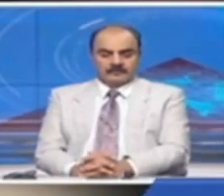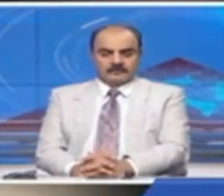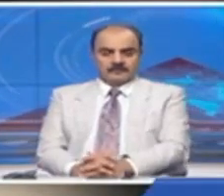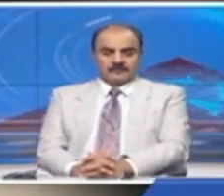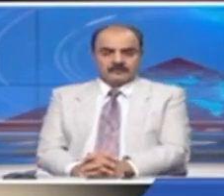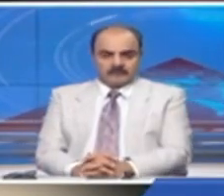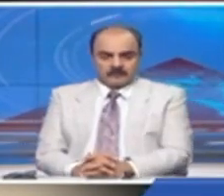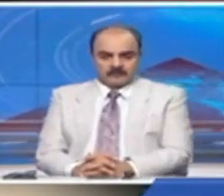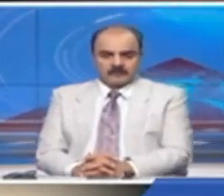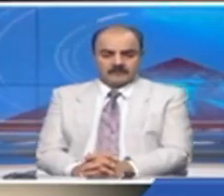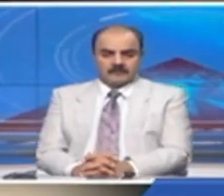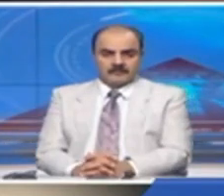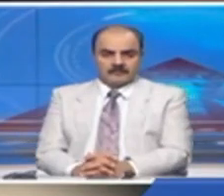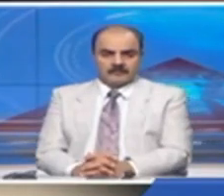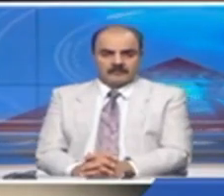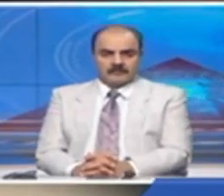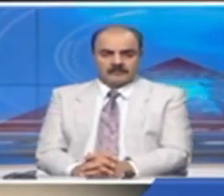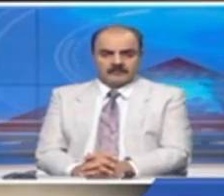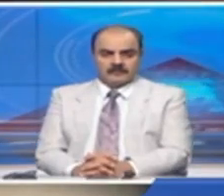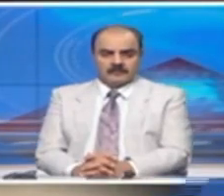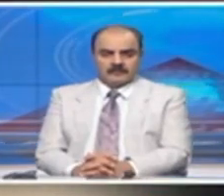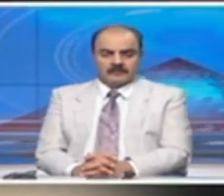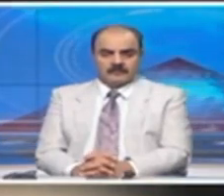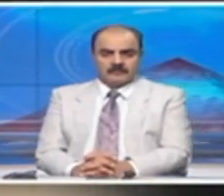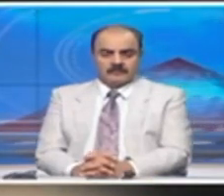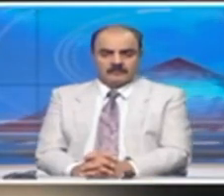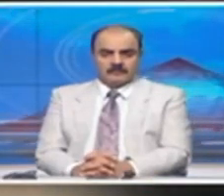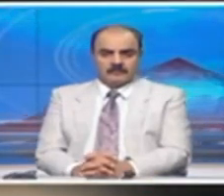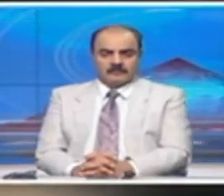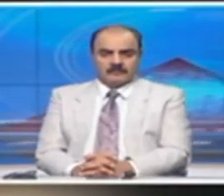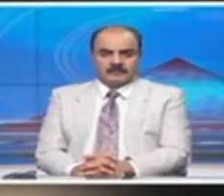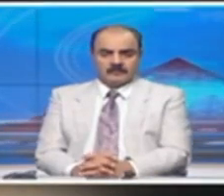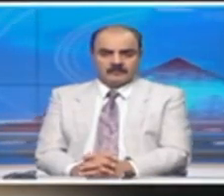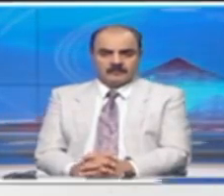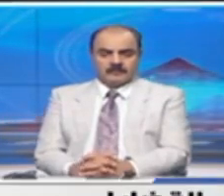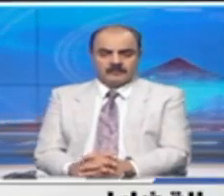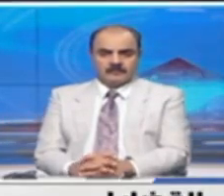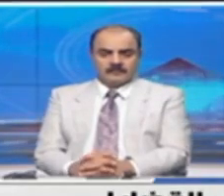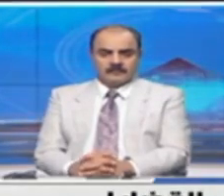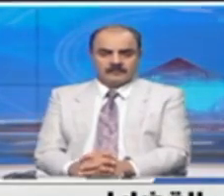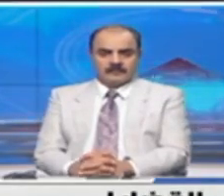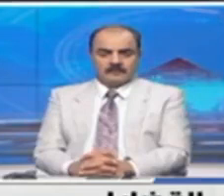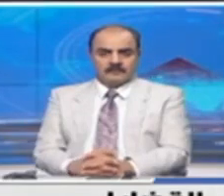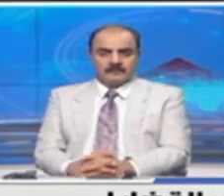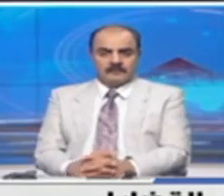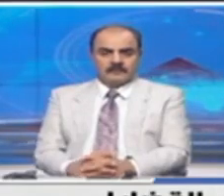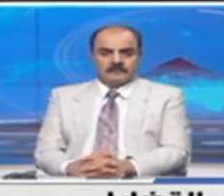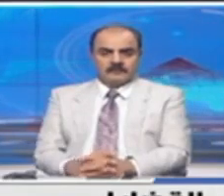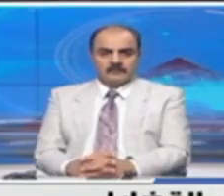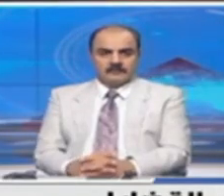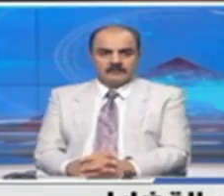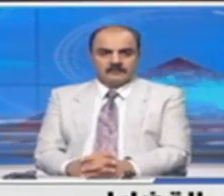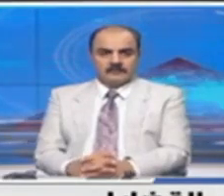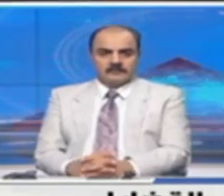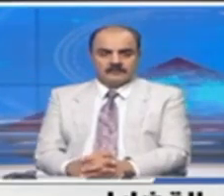إطار تعزيز علاقاتنا الثنائية، ولكن أيضا في تناول التحديات التي تواجهها المنطقة. وأنا